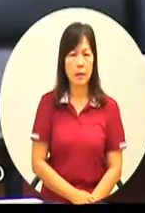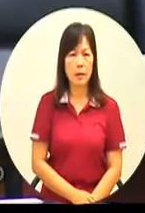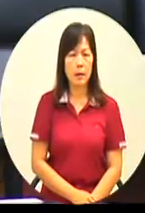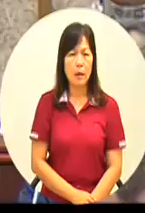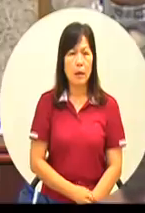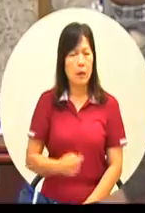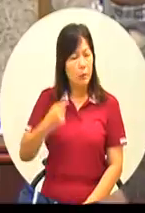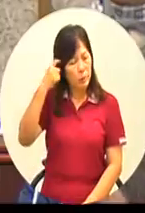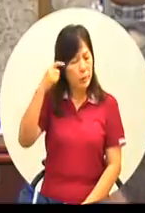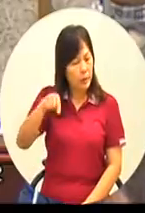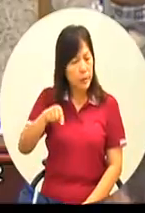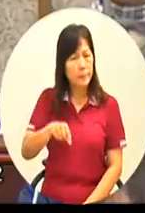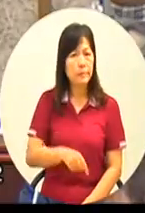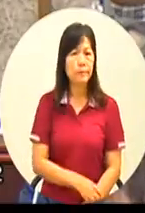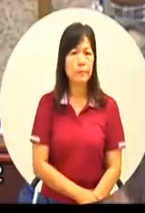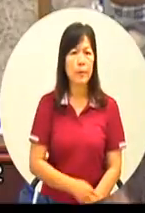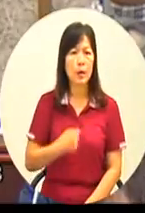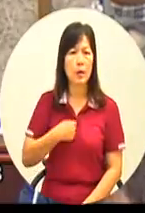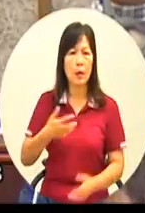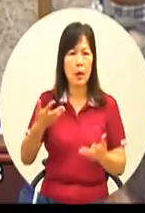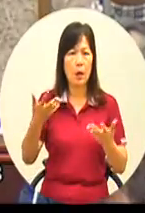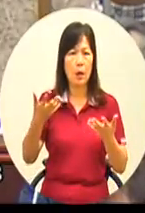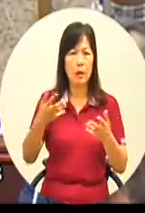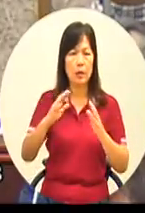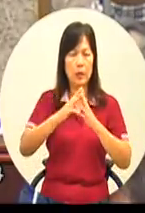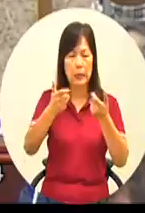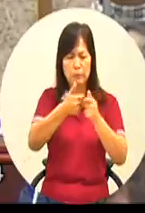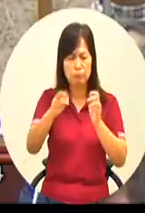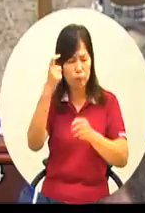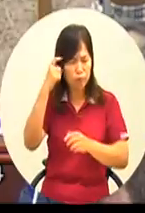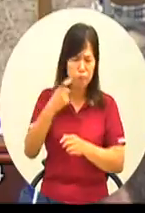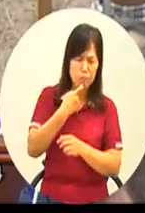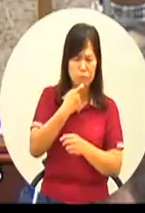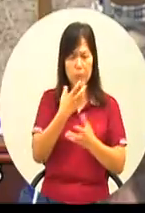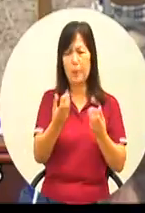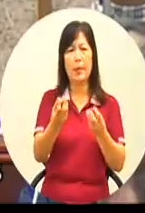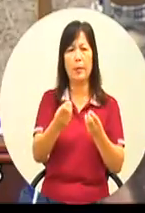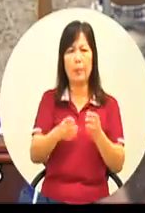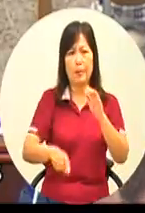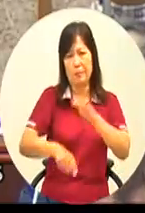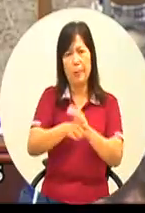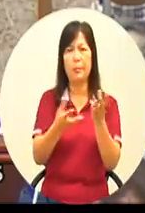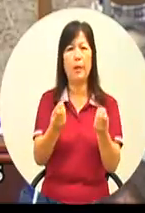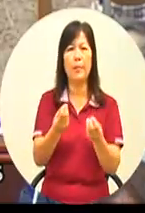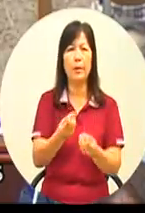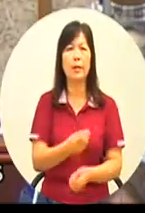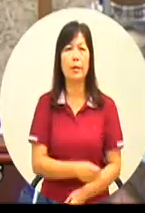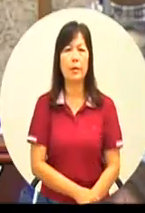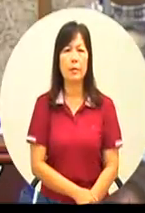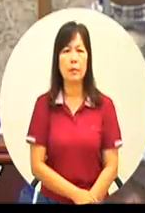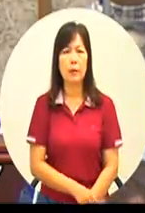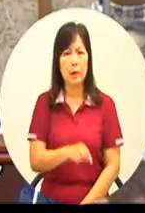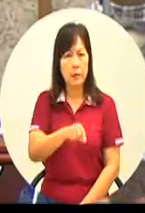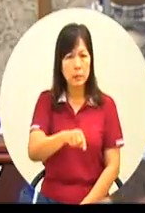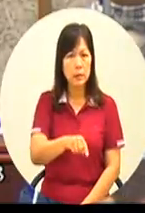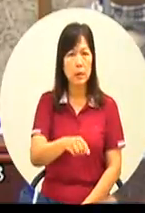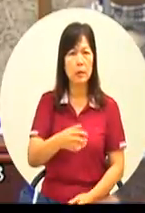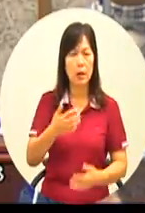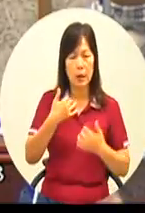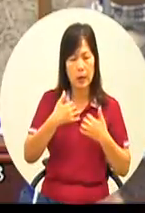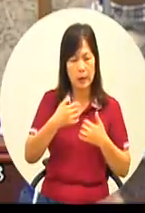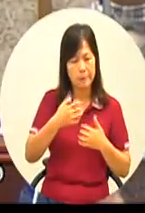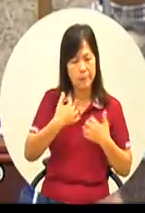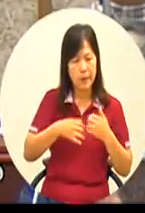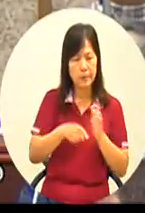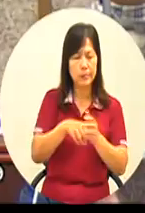我想这个部分哦，绝对没有议员所质疑的这一个违法的问题。但是呢，这个部分我们也很乐意，就是